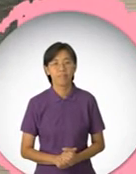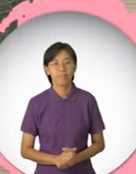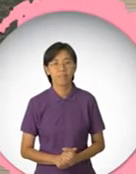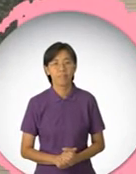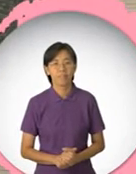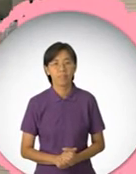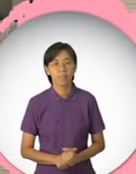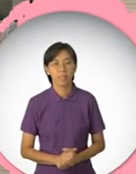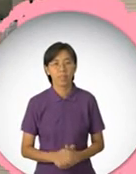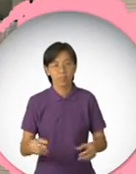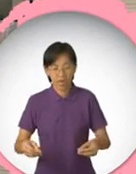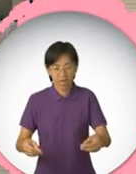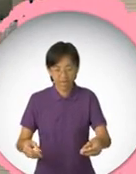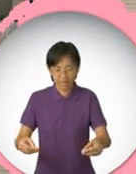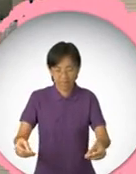ค่อยๆขยับได้ค่ะ